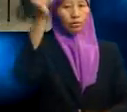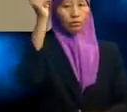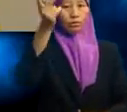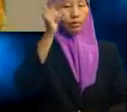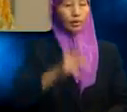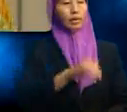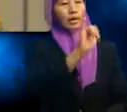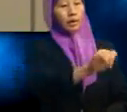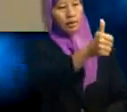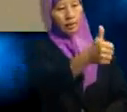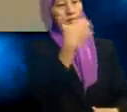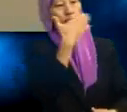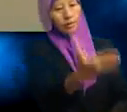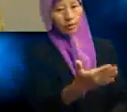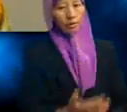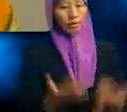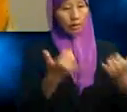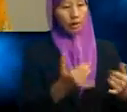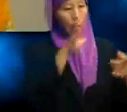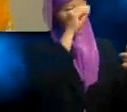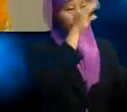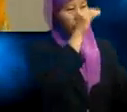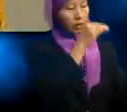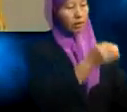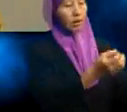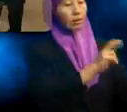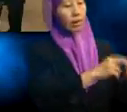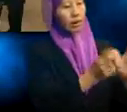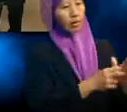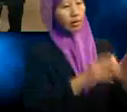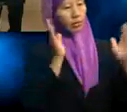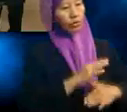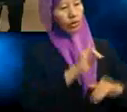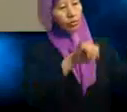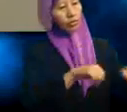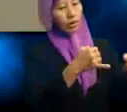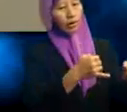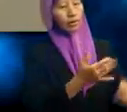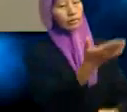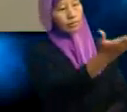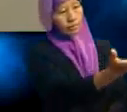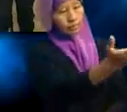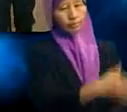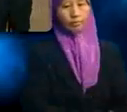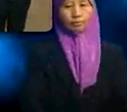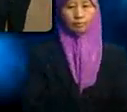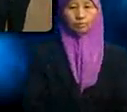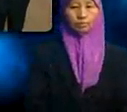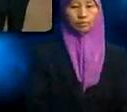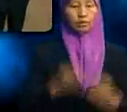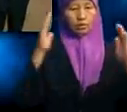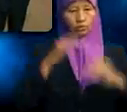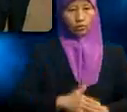kasih. Baik, sekarang saya mahu murid lelaki pula berikan pengertian solat Jumaat. Siapa boleh? Ya, Amir. Solat